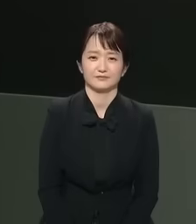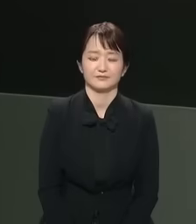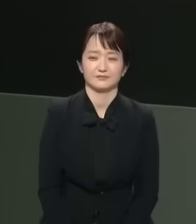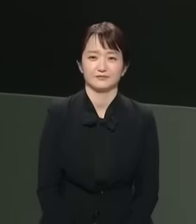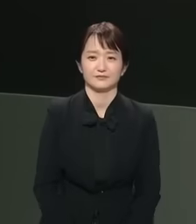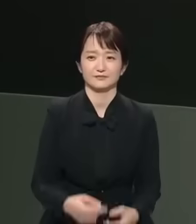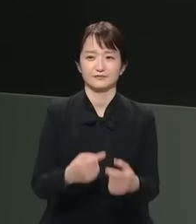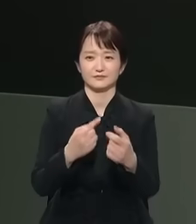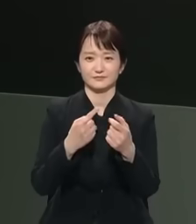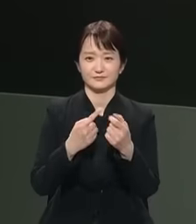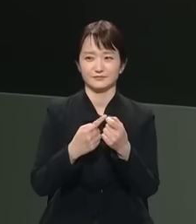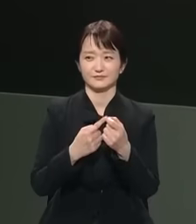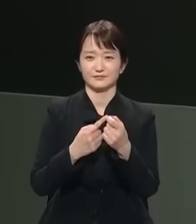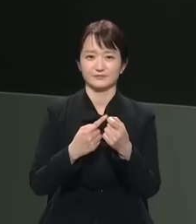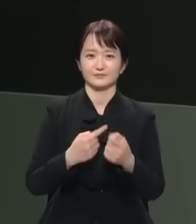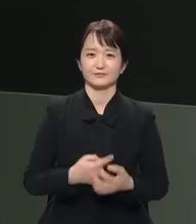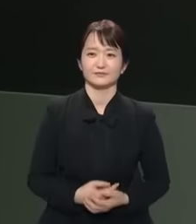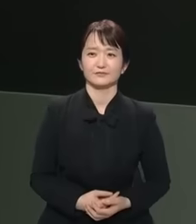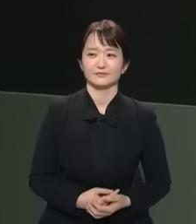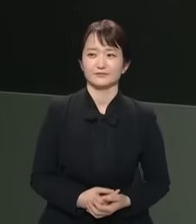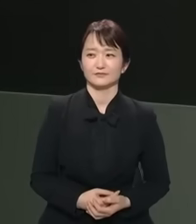첫 번째 달려보죠.